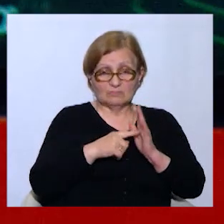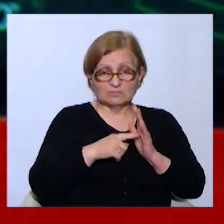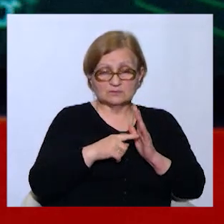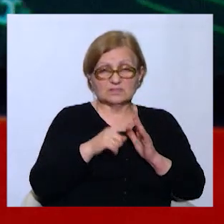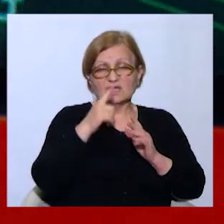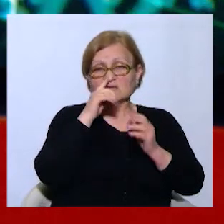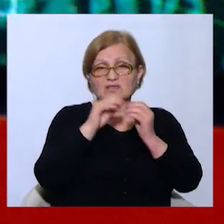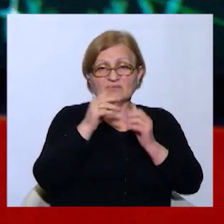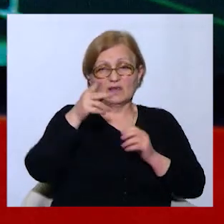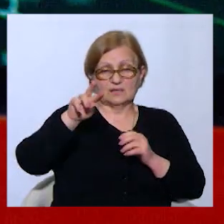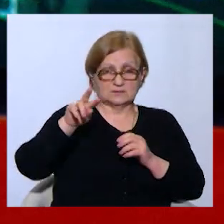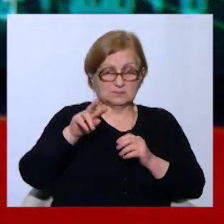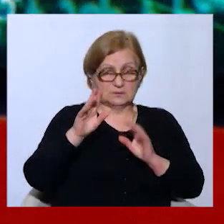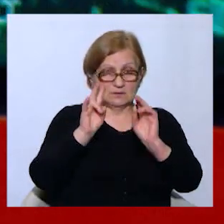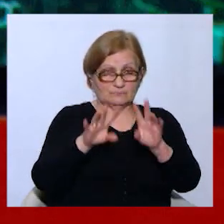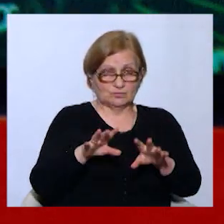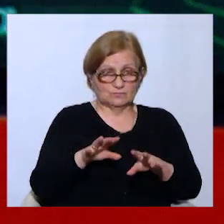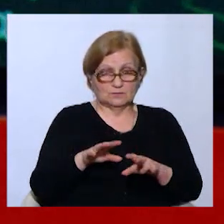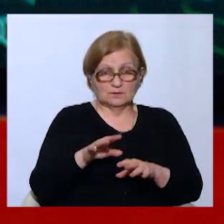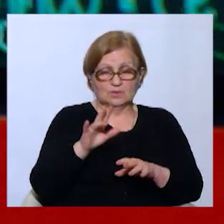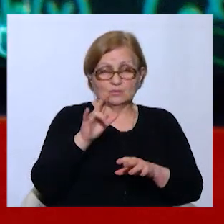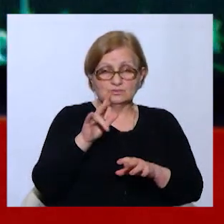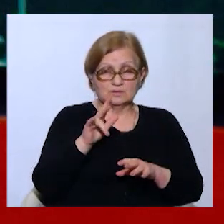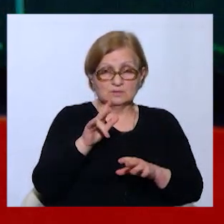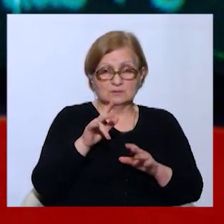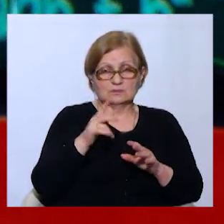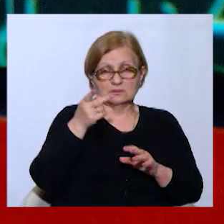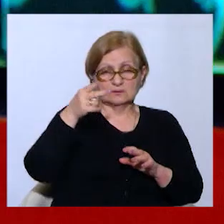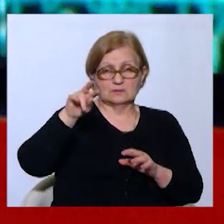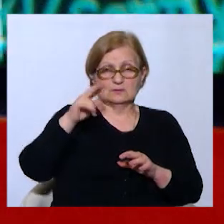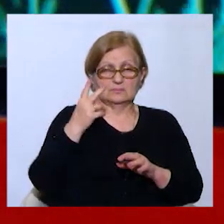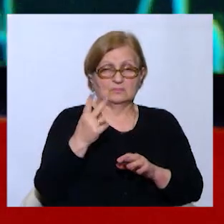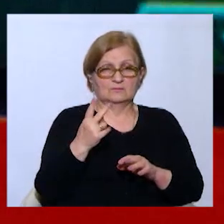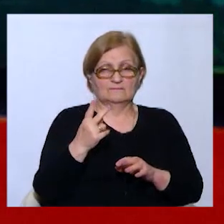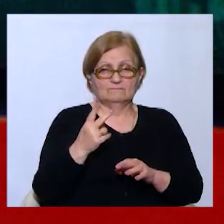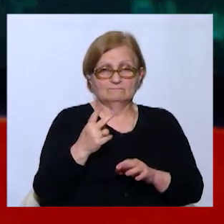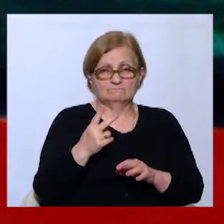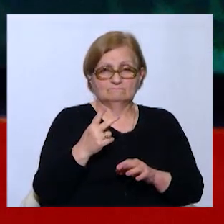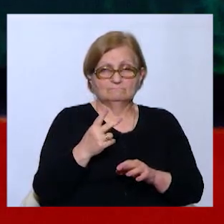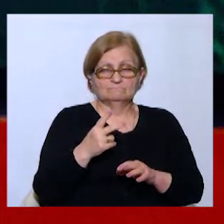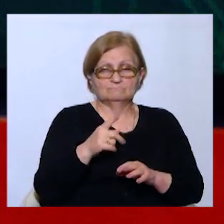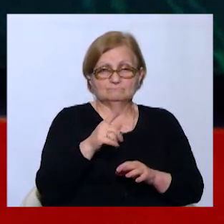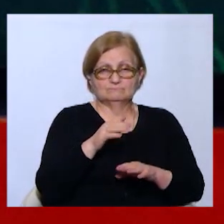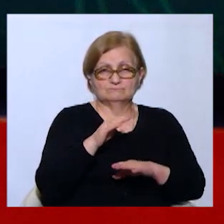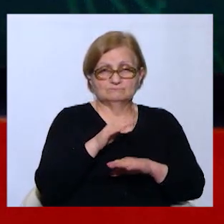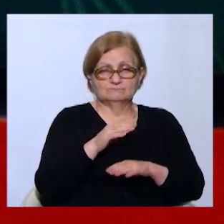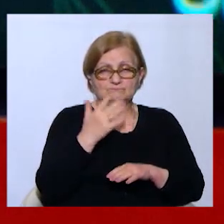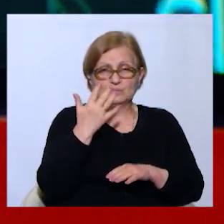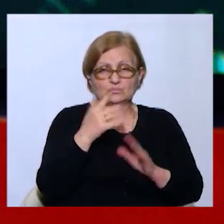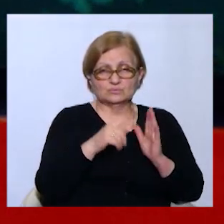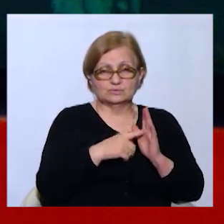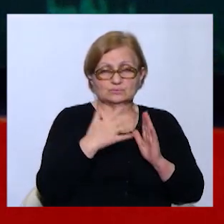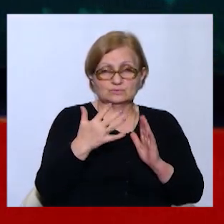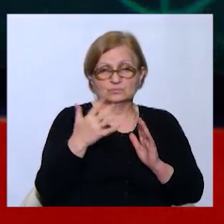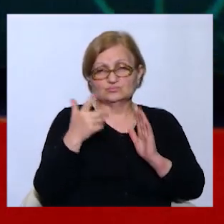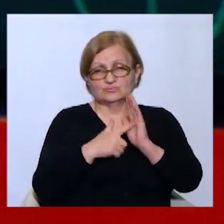დავტოვო იგივე. ანუ ეს იგივეა. 35 ხარისხად 2. ესეც დაასაბუთეთ. ნახეთ რა მარტივია. 5-ჯერ 5,